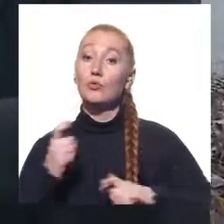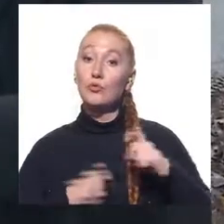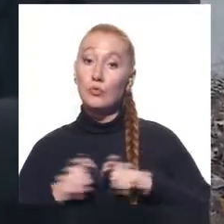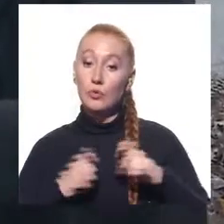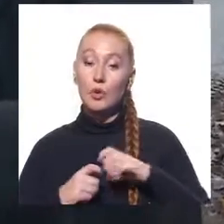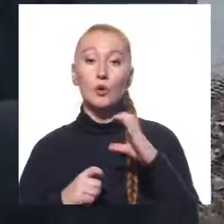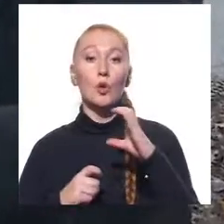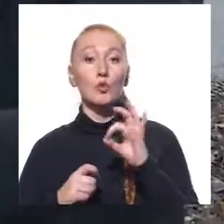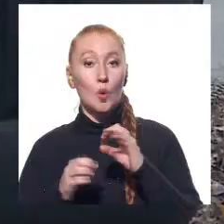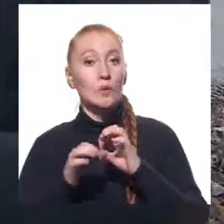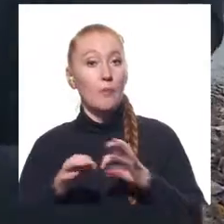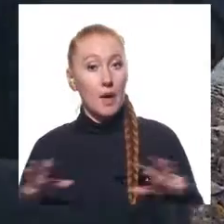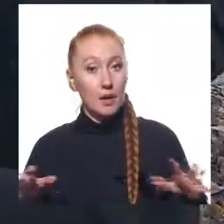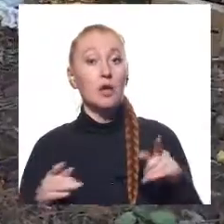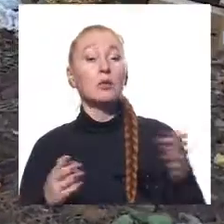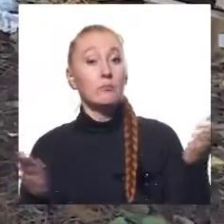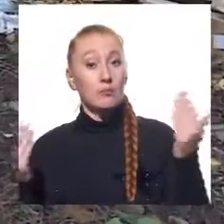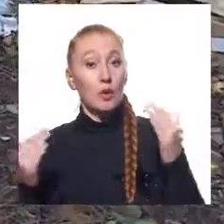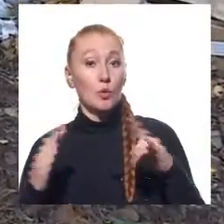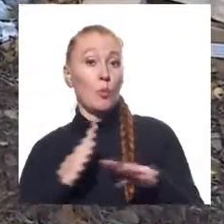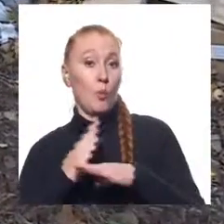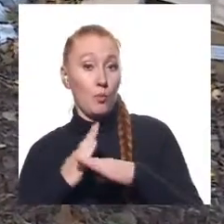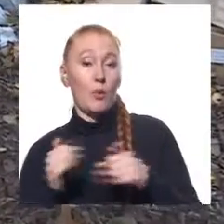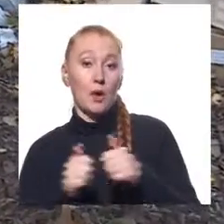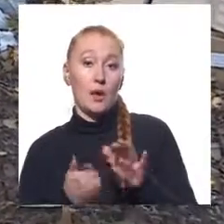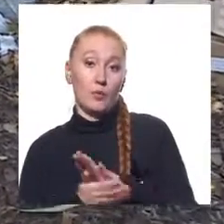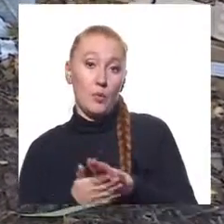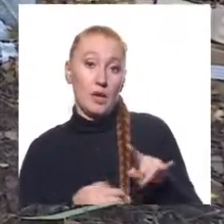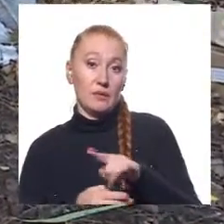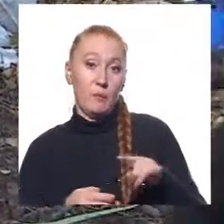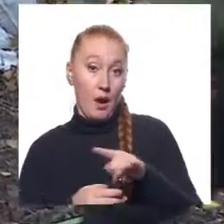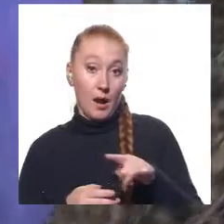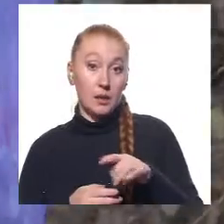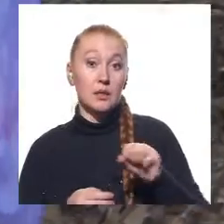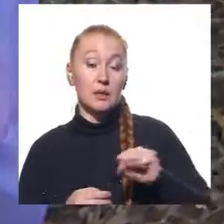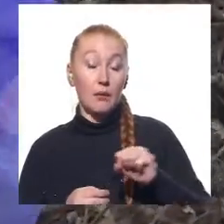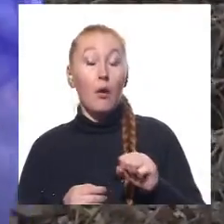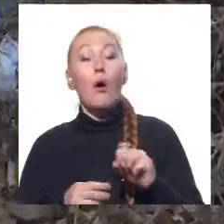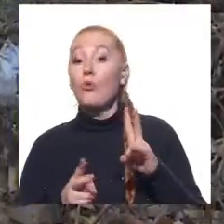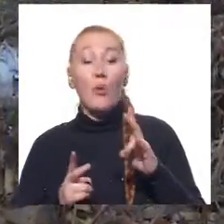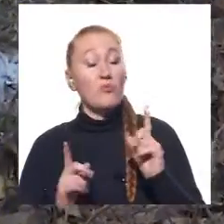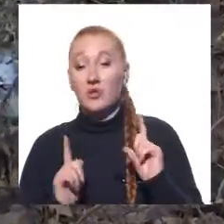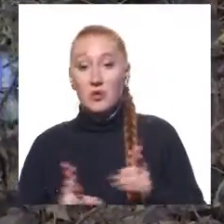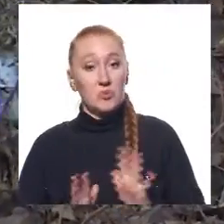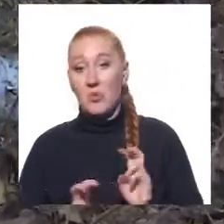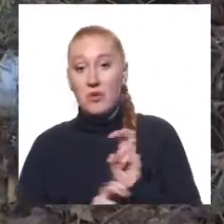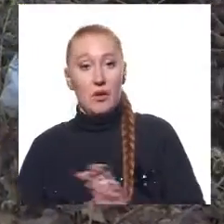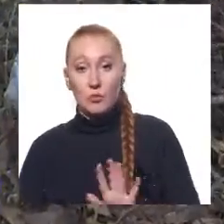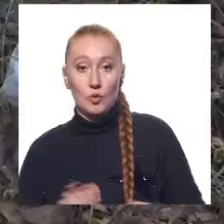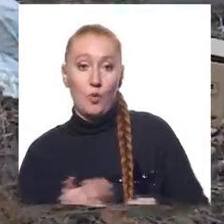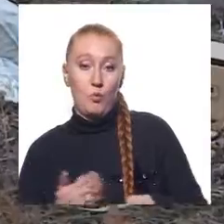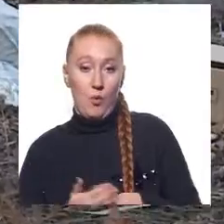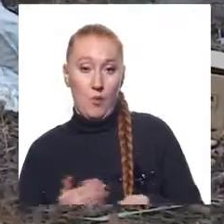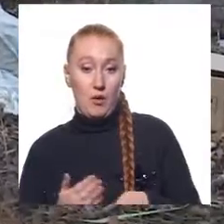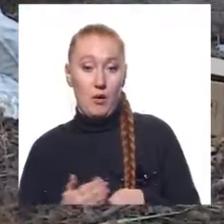у соцмережах кликали дніпрян допомогти їм прибрати біля Севастопольського парку. Втім, ніхто не відгукнувся, каже учасниця